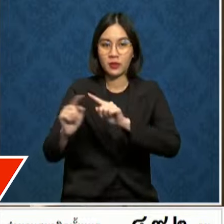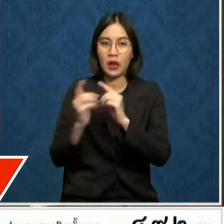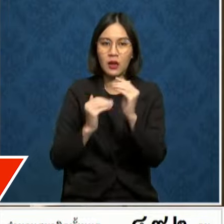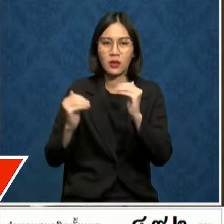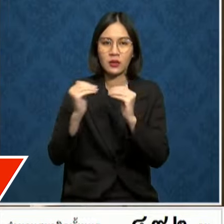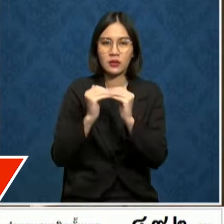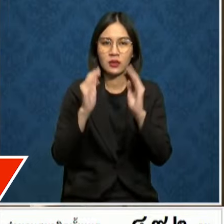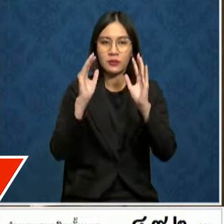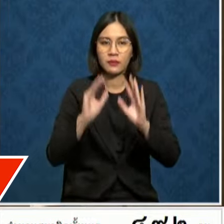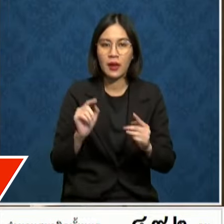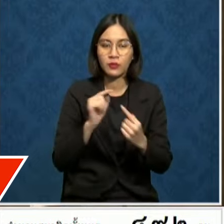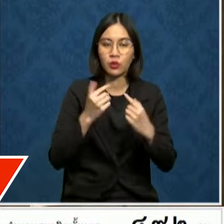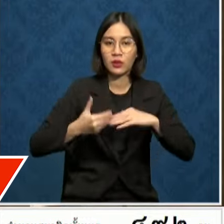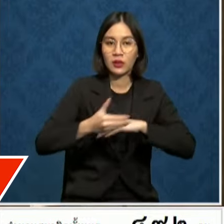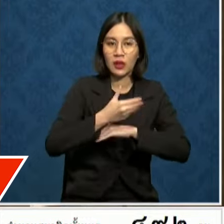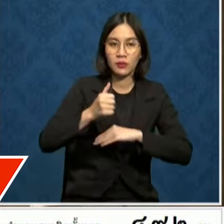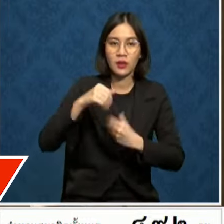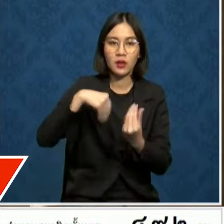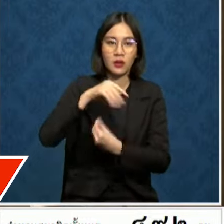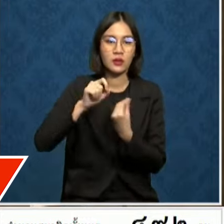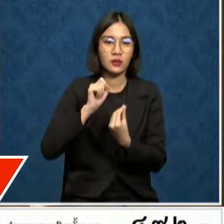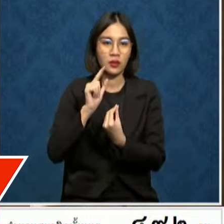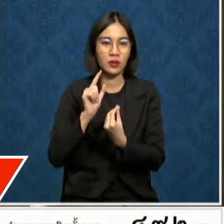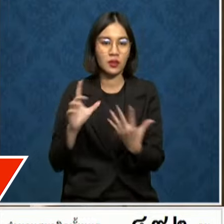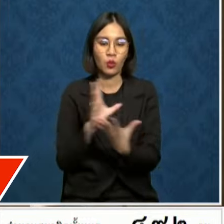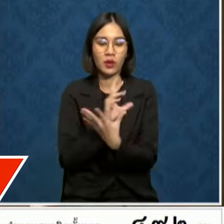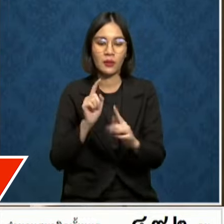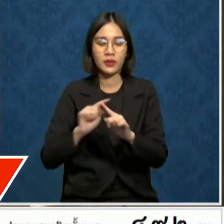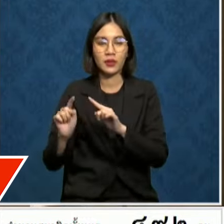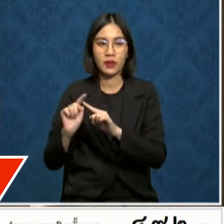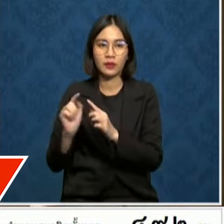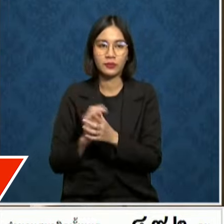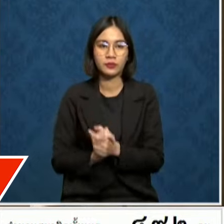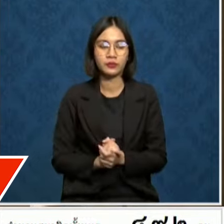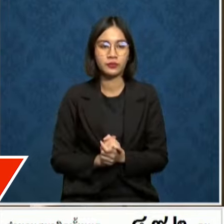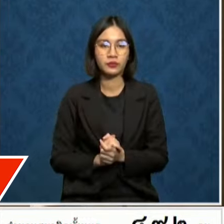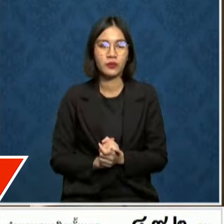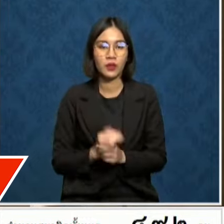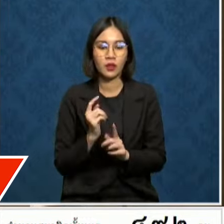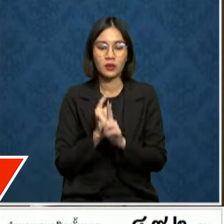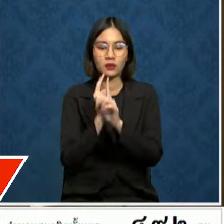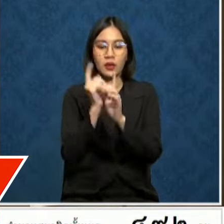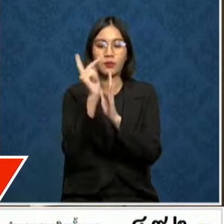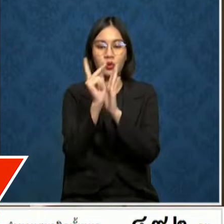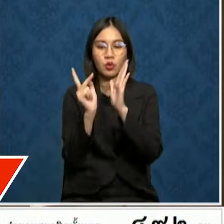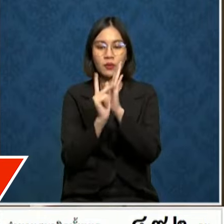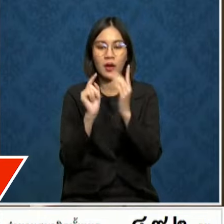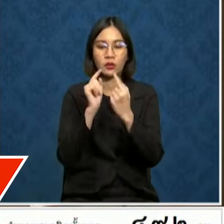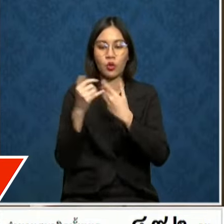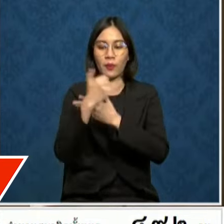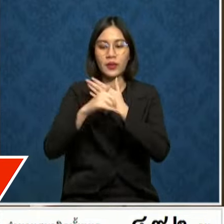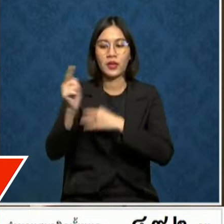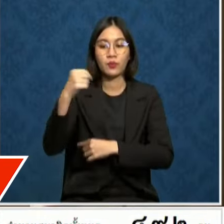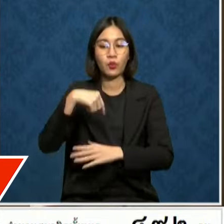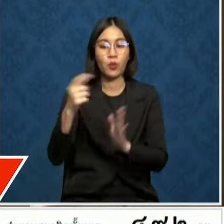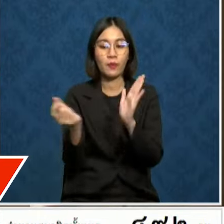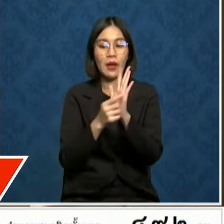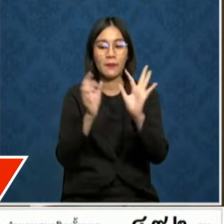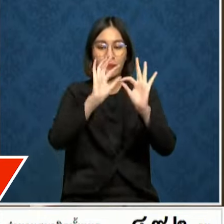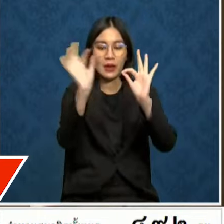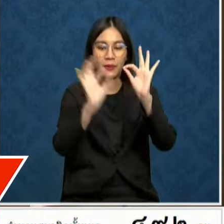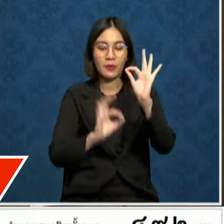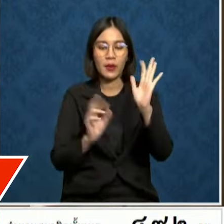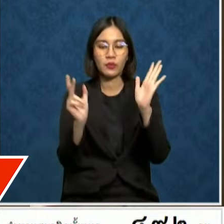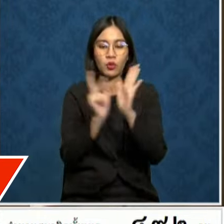นั้นจะเป็นรูปแบบการเมืองเศรษฐกิจหรือวัฒนธรรมก็ตามค่ะท่านประธานคะตามกฎหมายมหาชนระหว่างประเทศได้ระบุไว้ใน